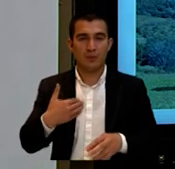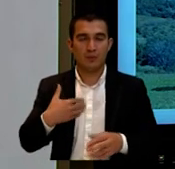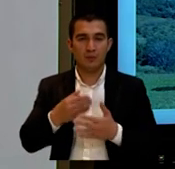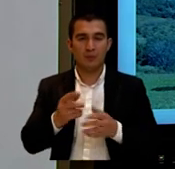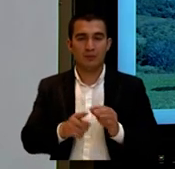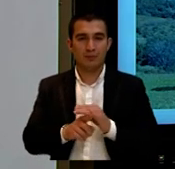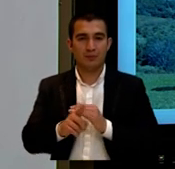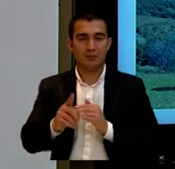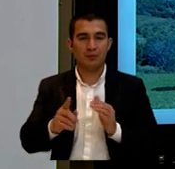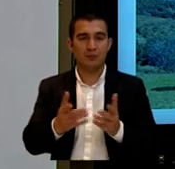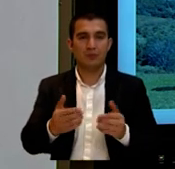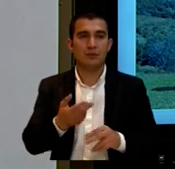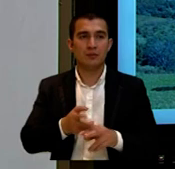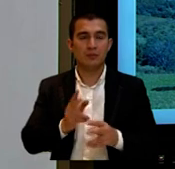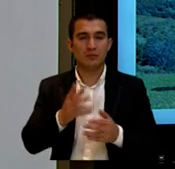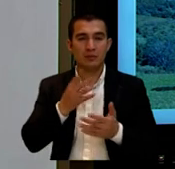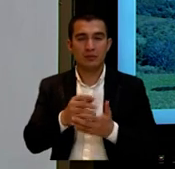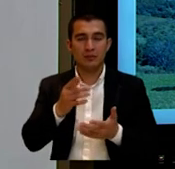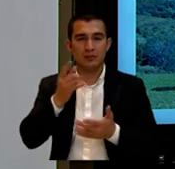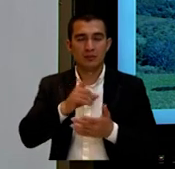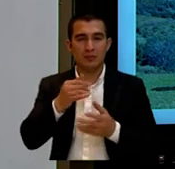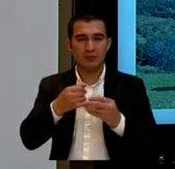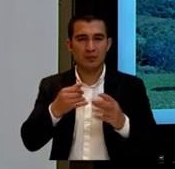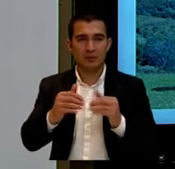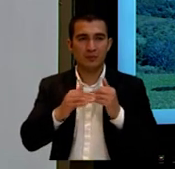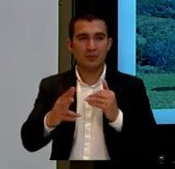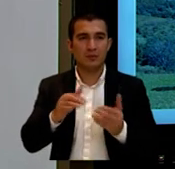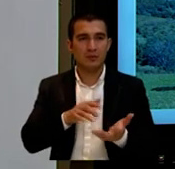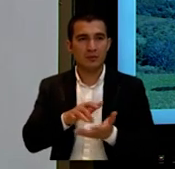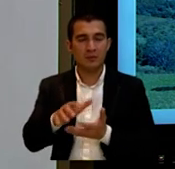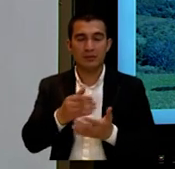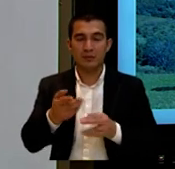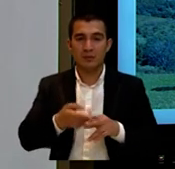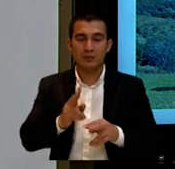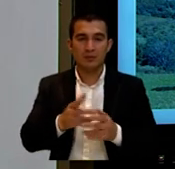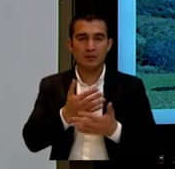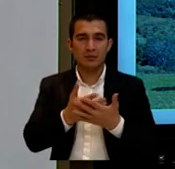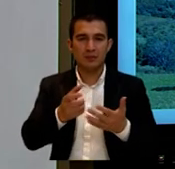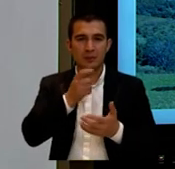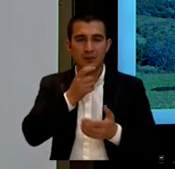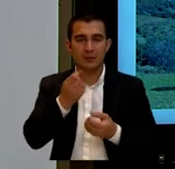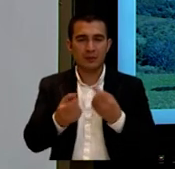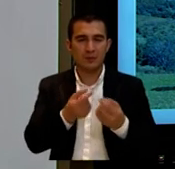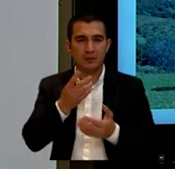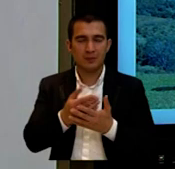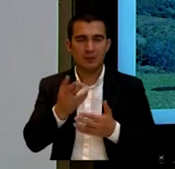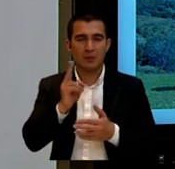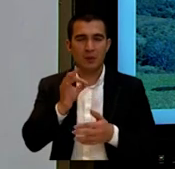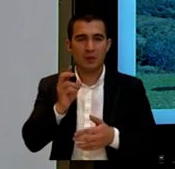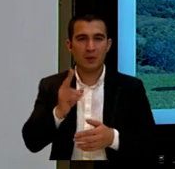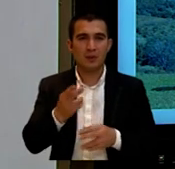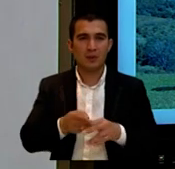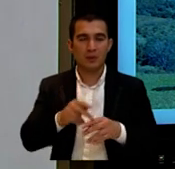Қи's Құрғастары Құғы Құштық – бәріжждердеші, Қүшт,